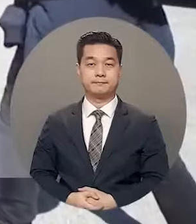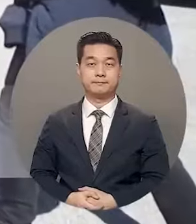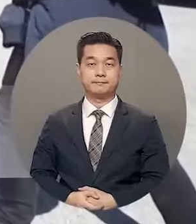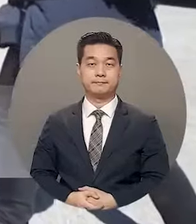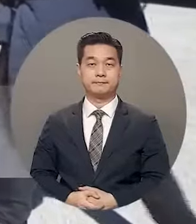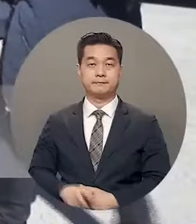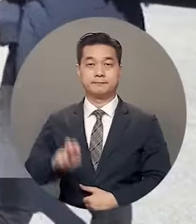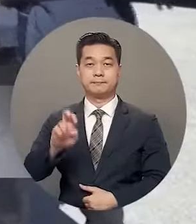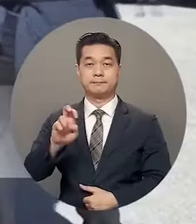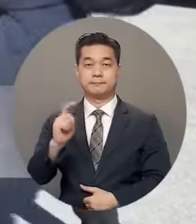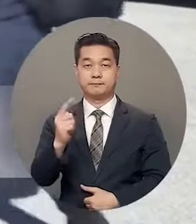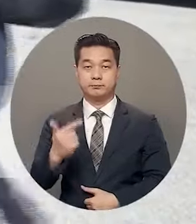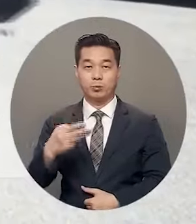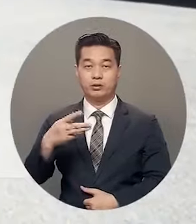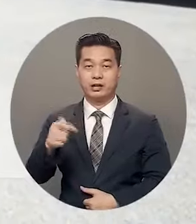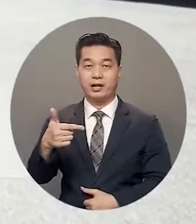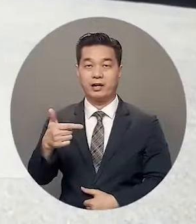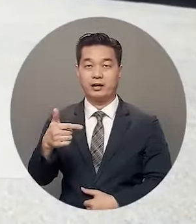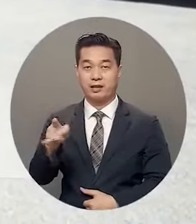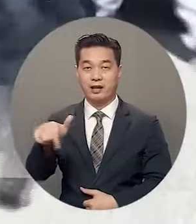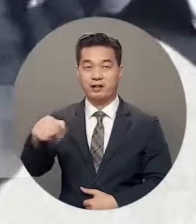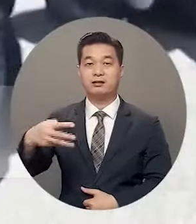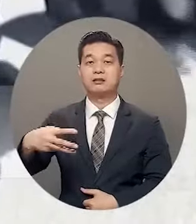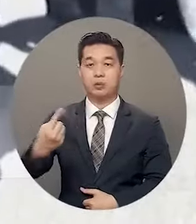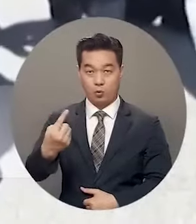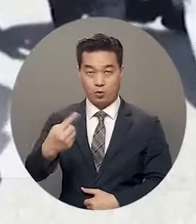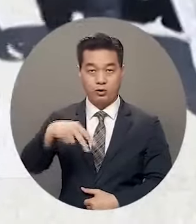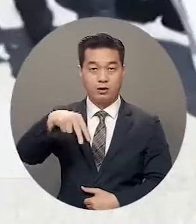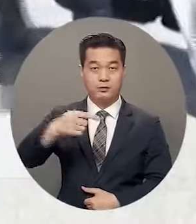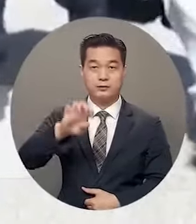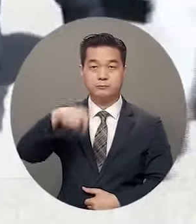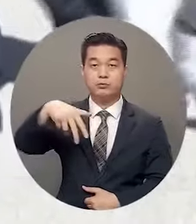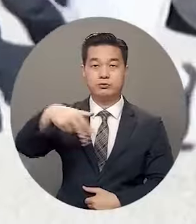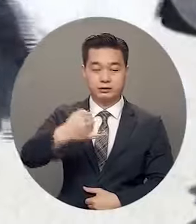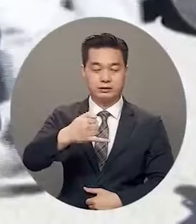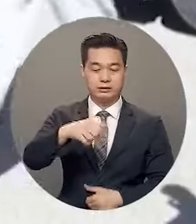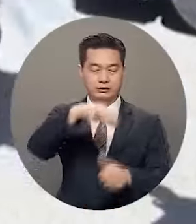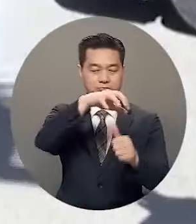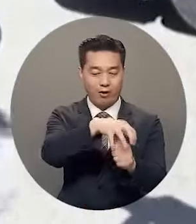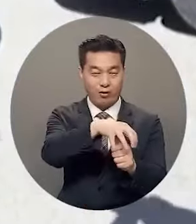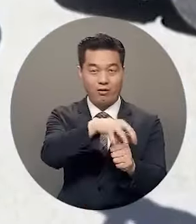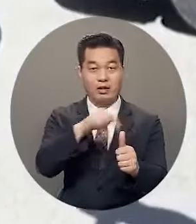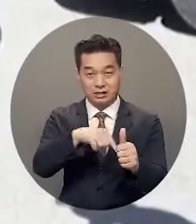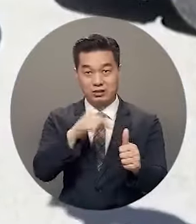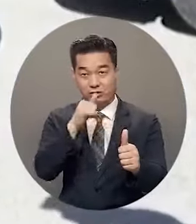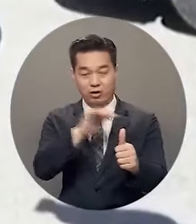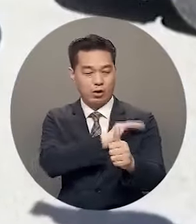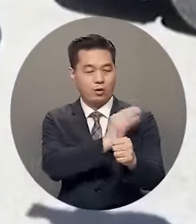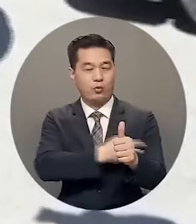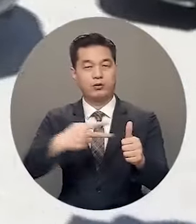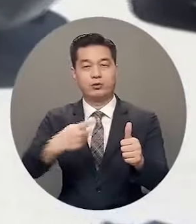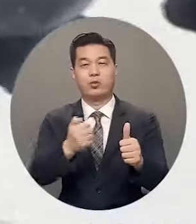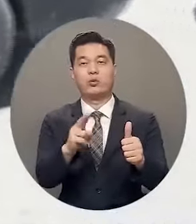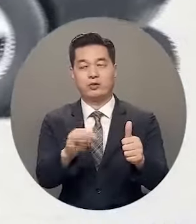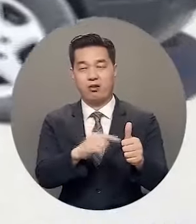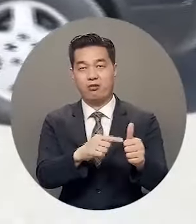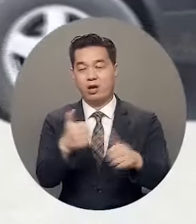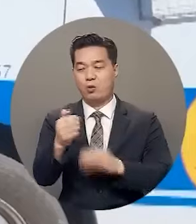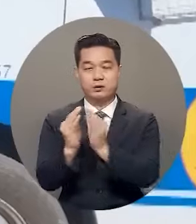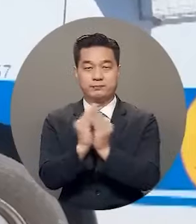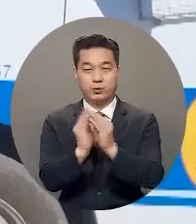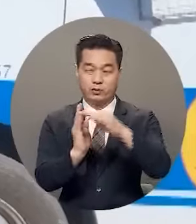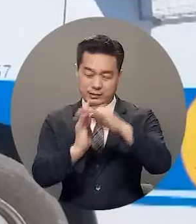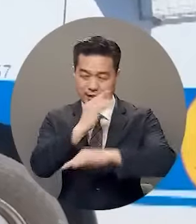몬테네그로 수도 포드고리차 북서쪽 스푸주 구치소에 구금돼 있는 권도영 대표. 전 세계 가상화폐 투자자에게 50조 원